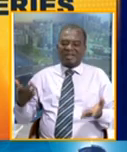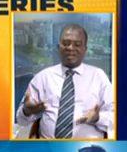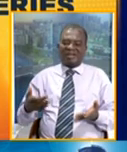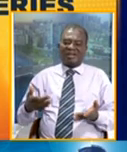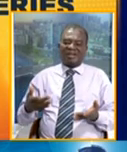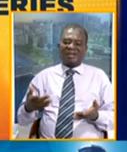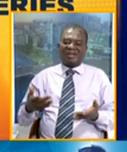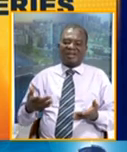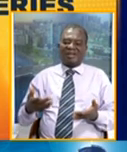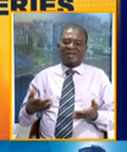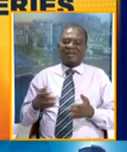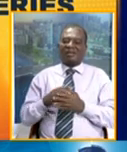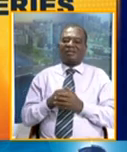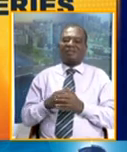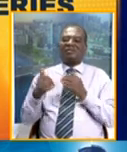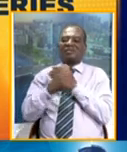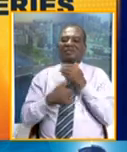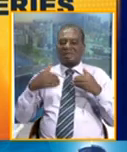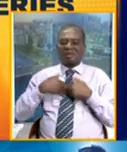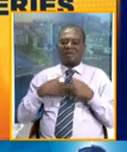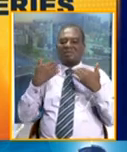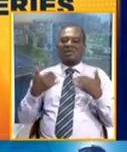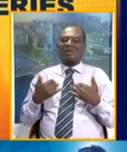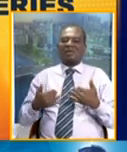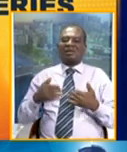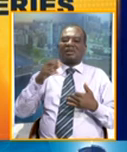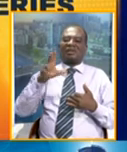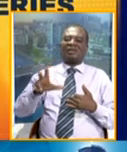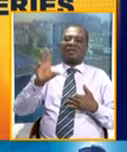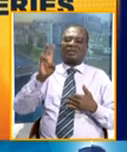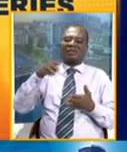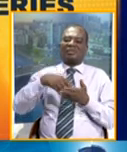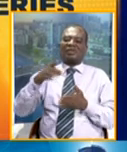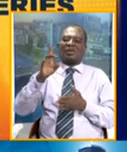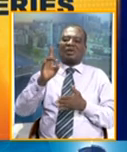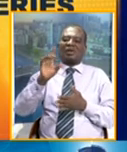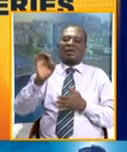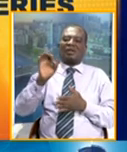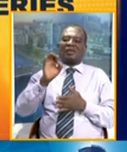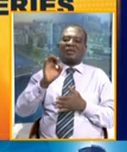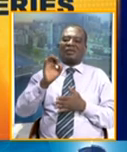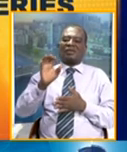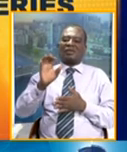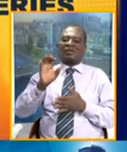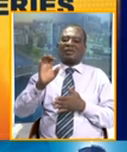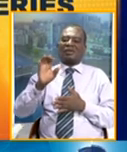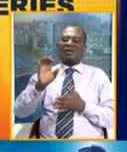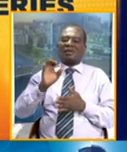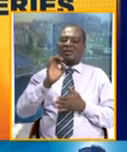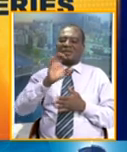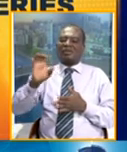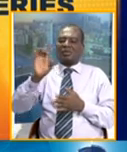et de l'Hygiène publique. Le pays compte actuellement 37 908 cas confirmés de